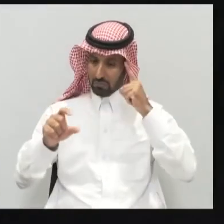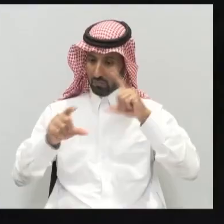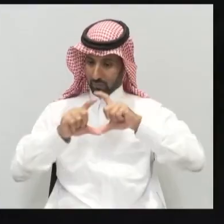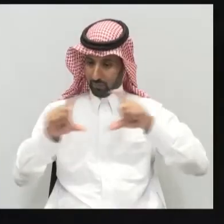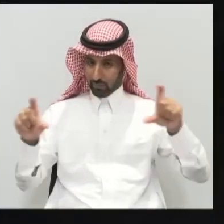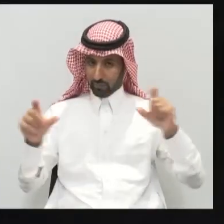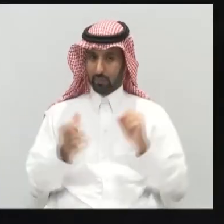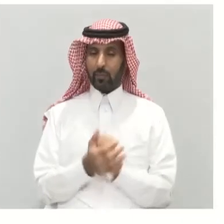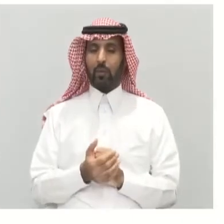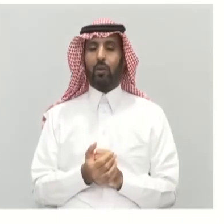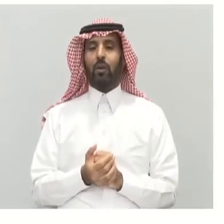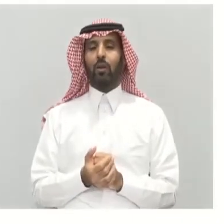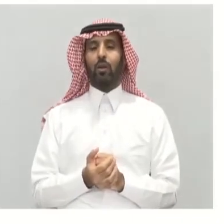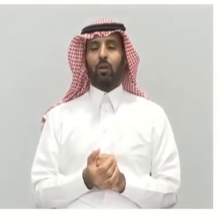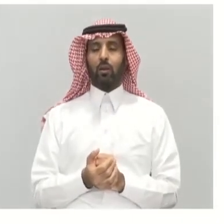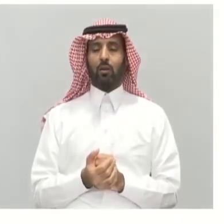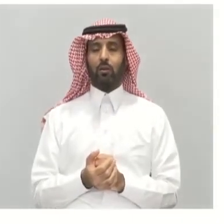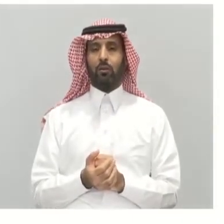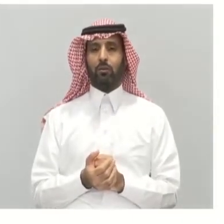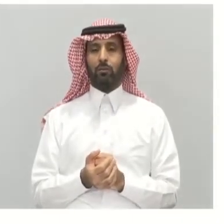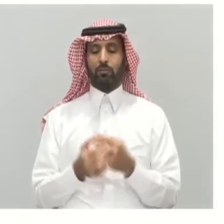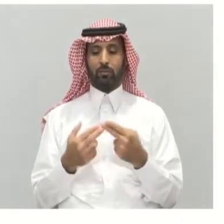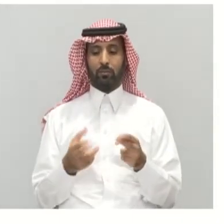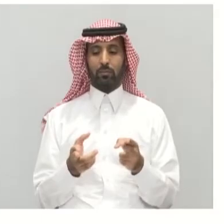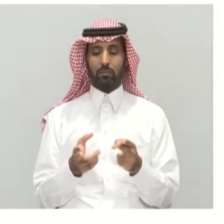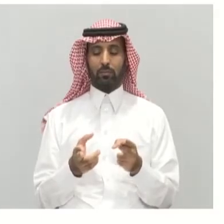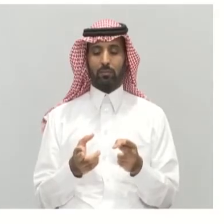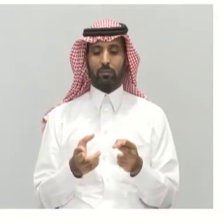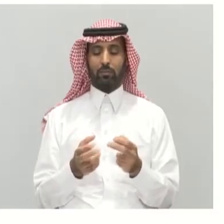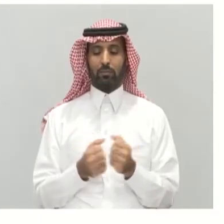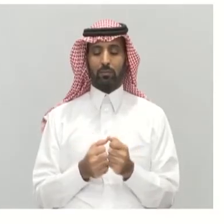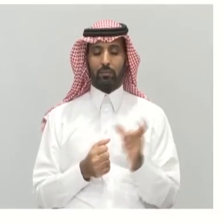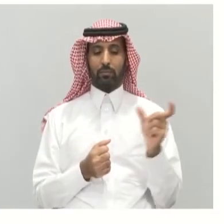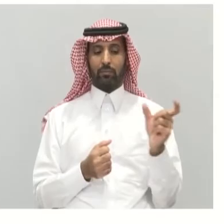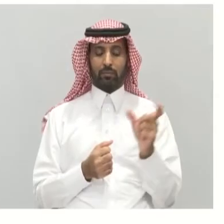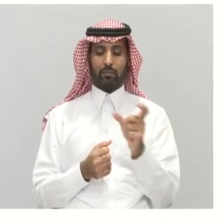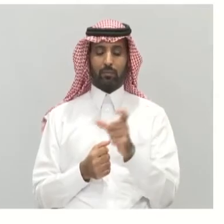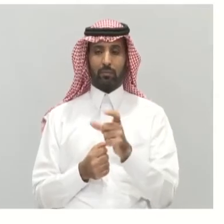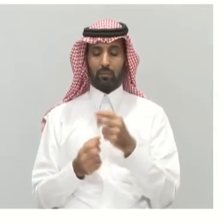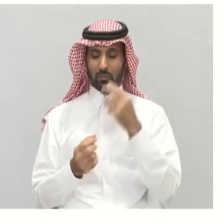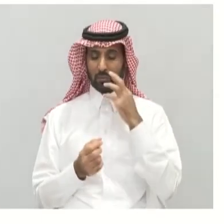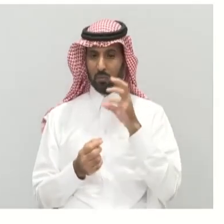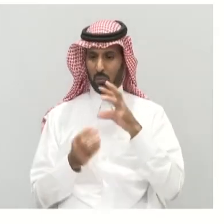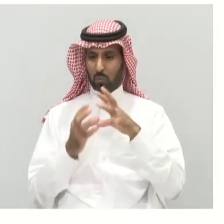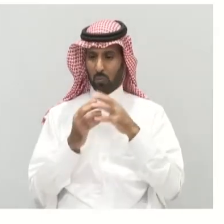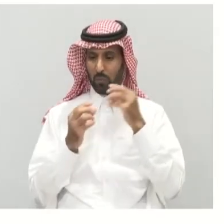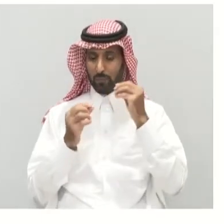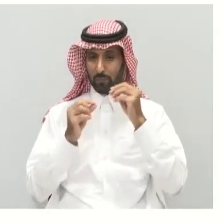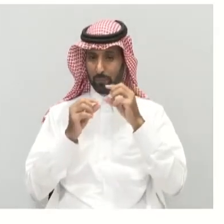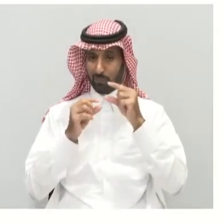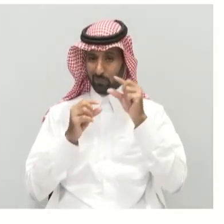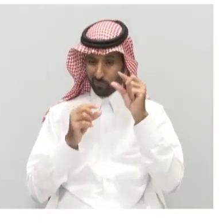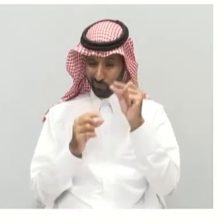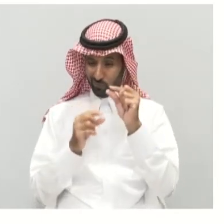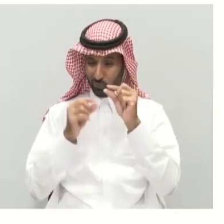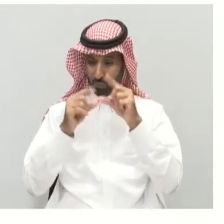sentence. خلاص. So we should start with the word in bold. What do they mean? Do you see these